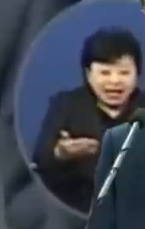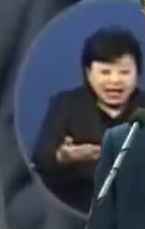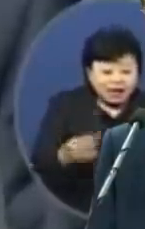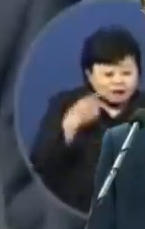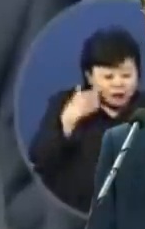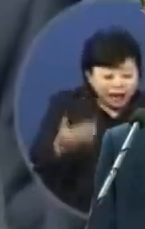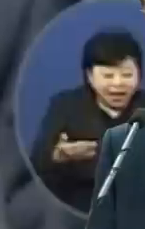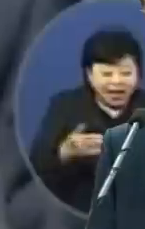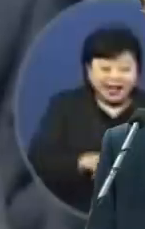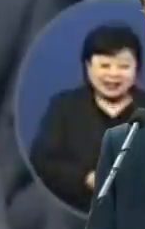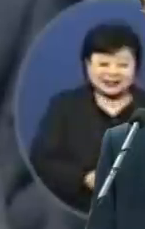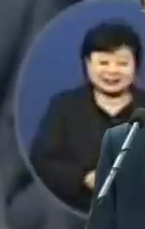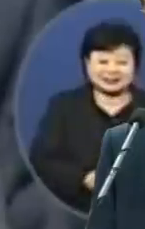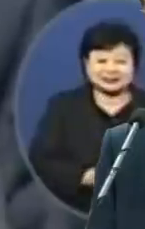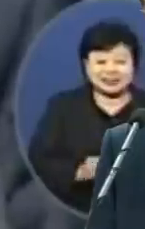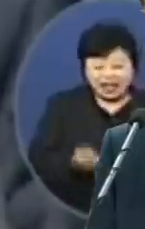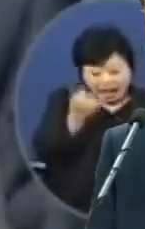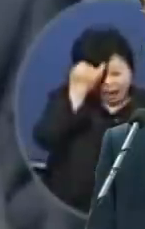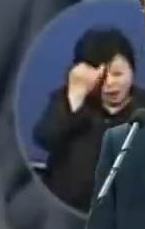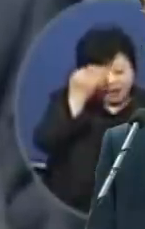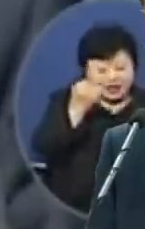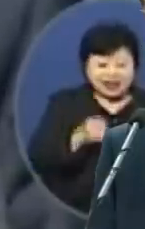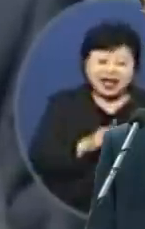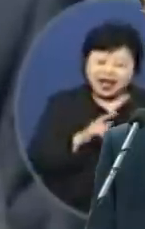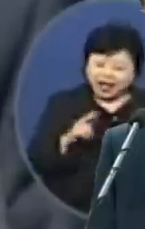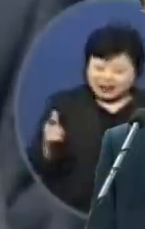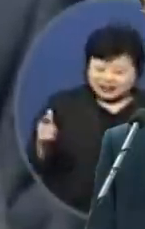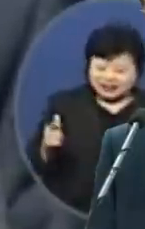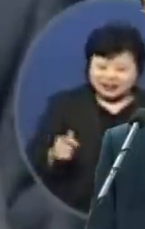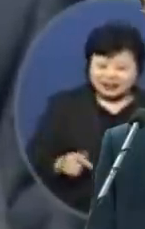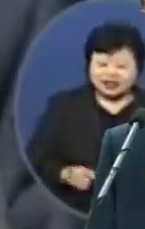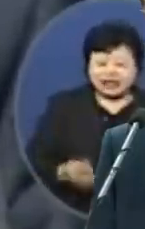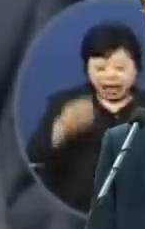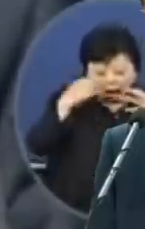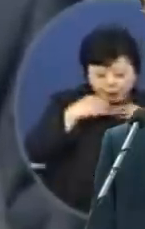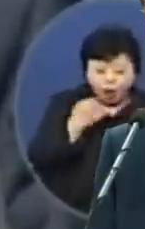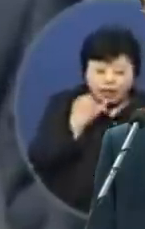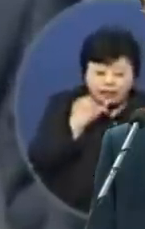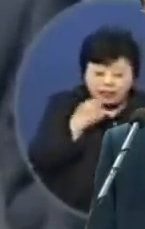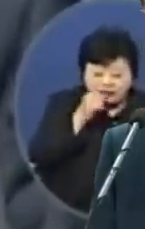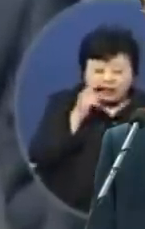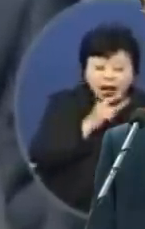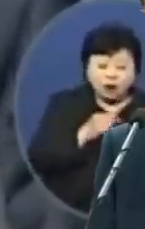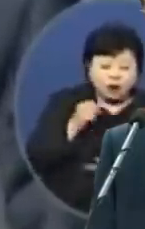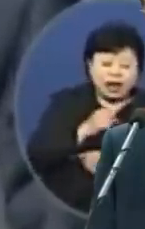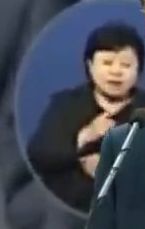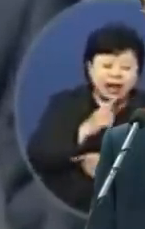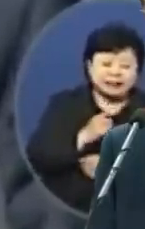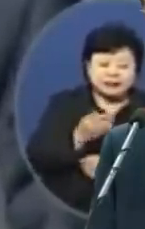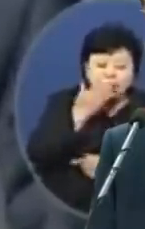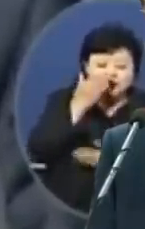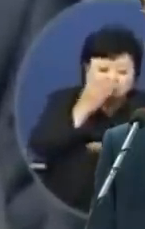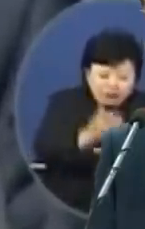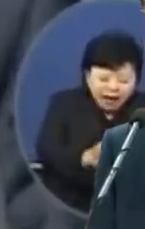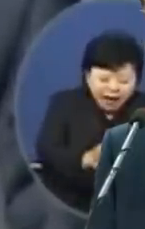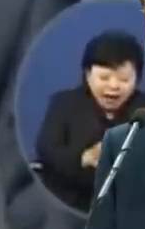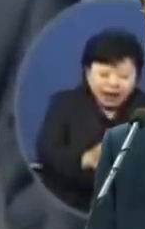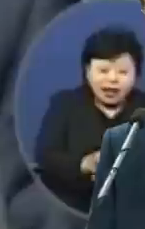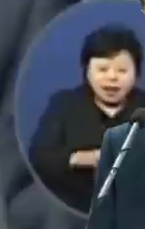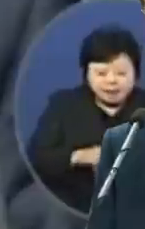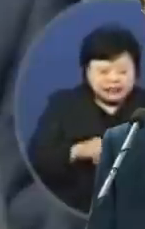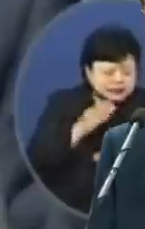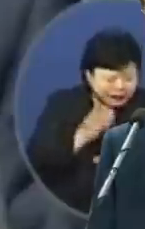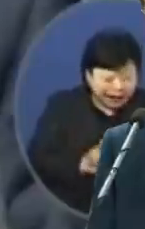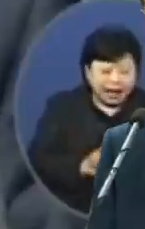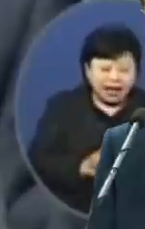질문을 했습니다. 하와가 아니야 모든 실과 다 먹되 선악과라는 실과는 먹지도 말고 만지지도